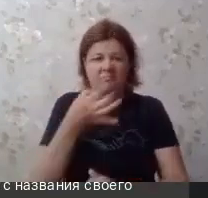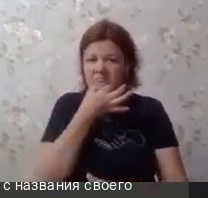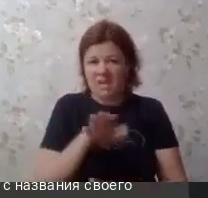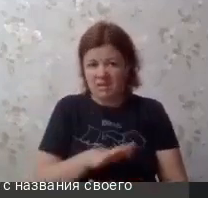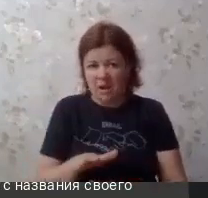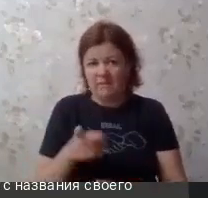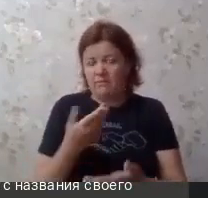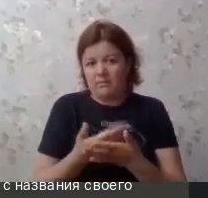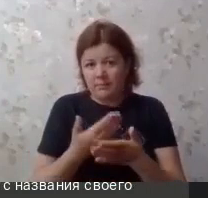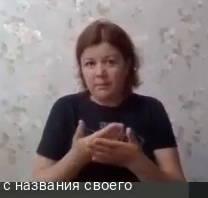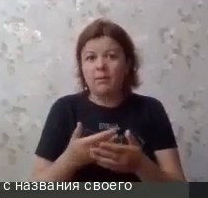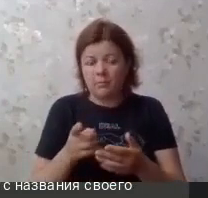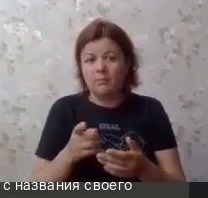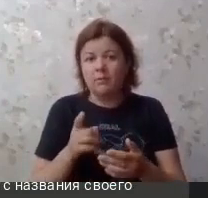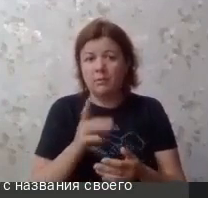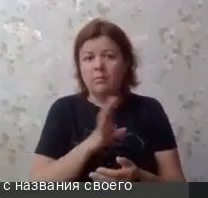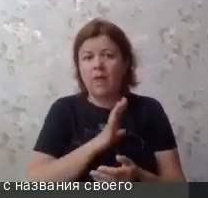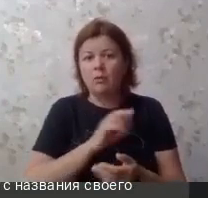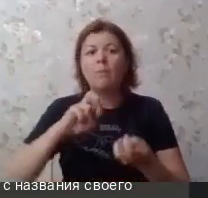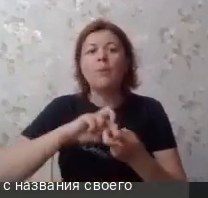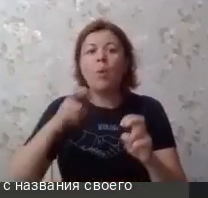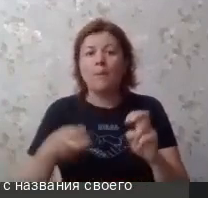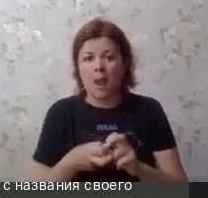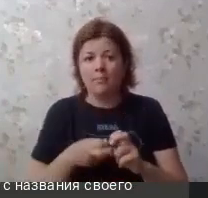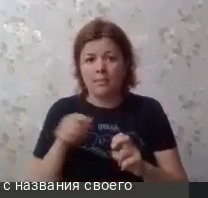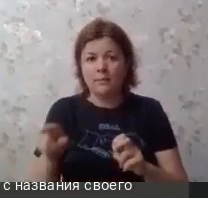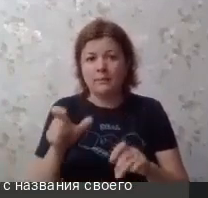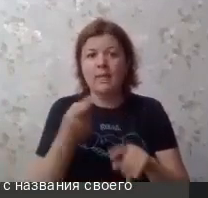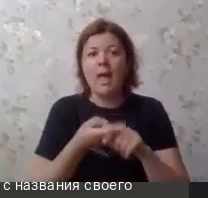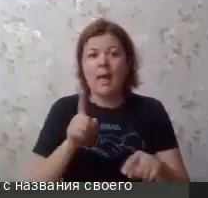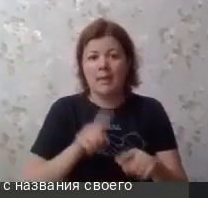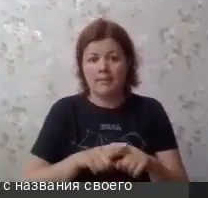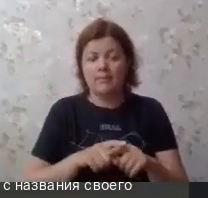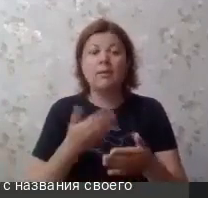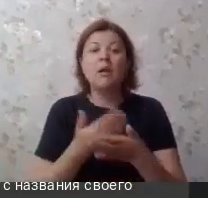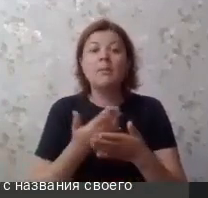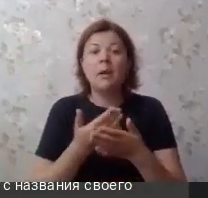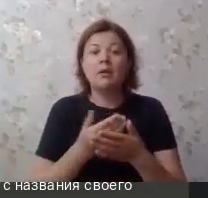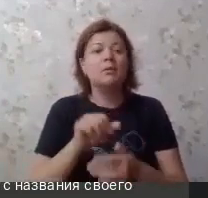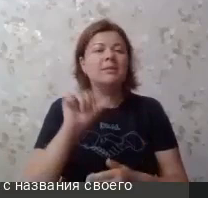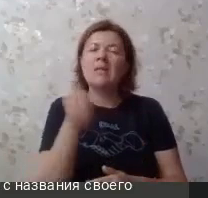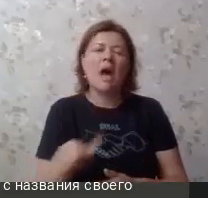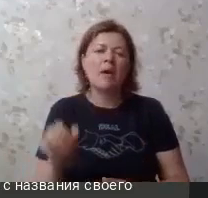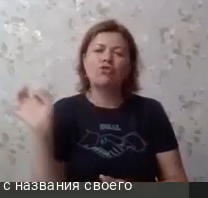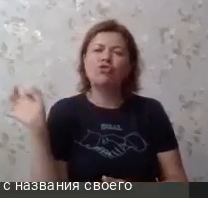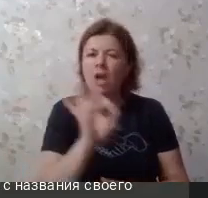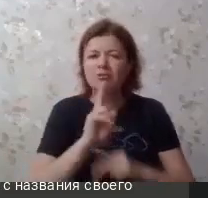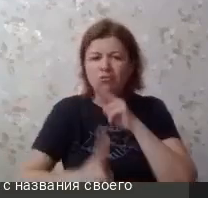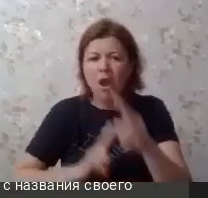соответственно, возникает очень проблема в связи у них с этим. Ну, самые частые, так сказать, нарекания